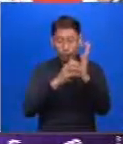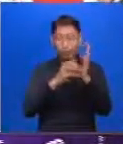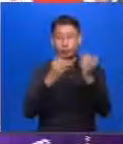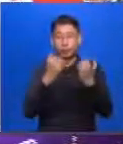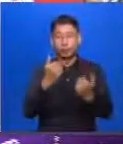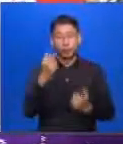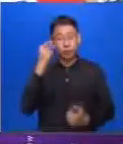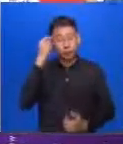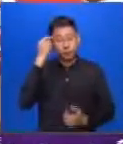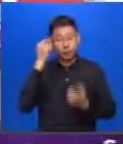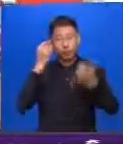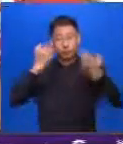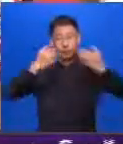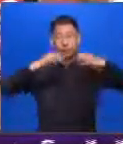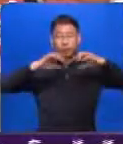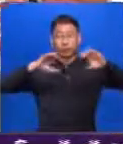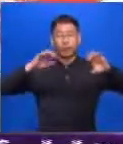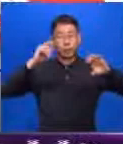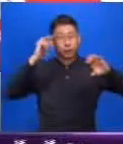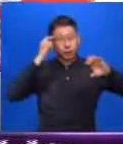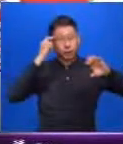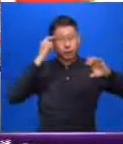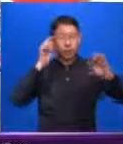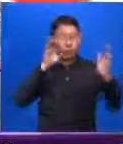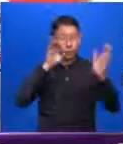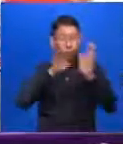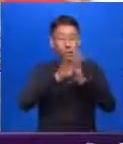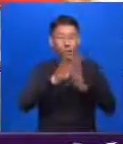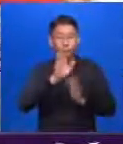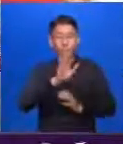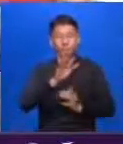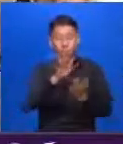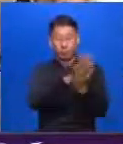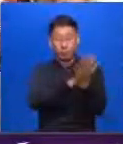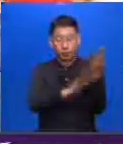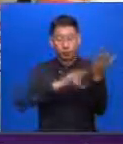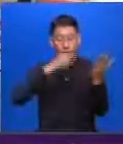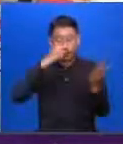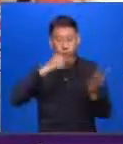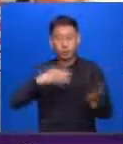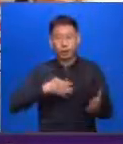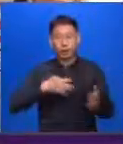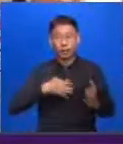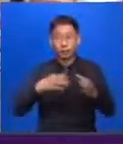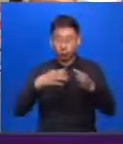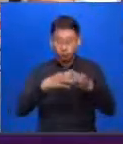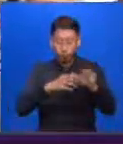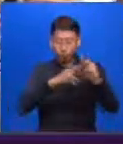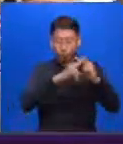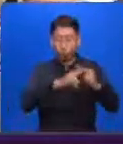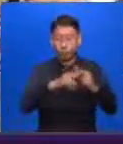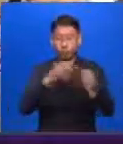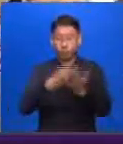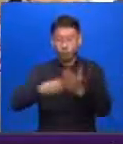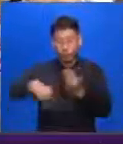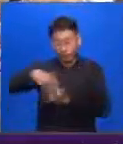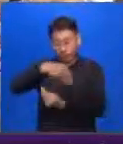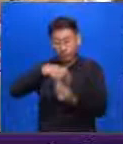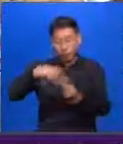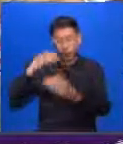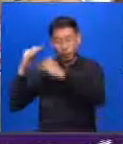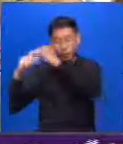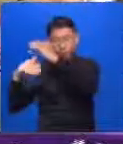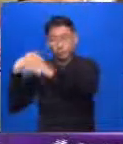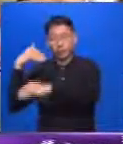ซึ่งฝ่ายรัฐบาลเองก็จะคำนึงถึงภาพลักษณ์ของประเทศเพื่อให้ภาคเอกชนขับเคลื่อนเศรษฐกิจไปได้ด้วยนะคะแต่ก็ต้